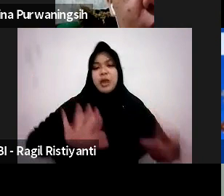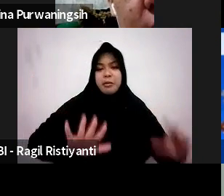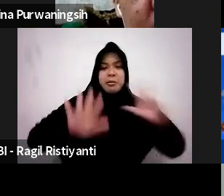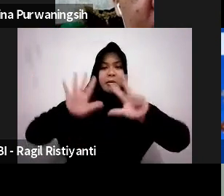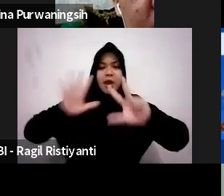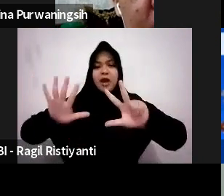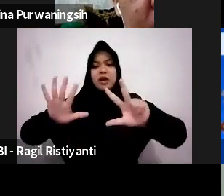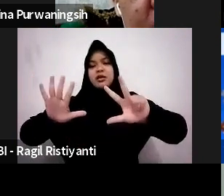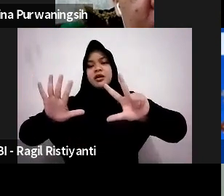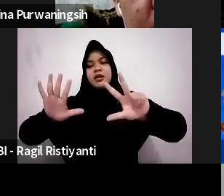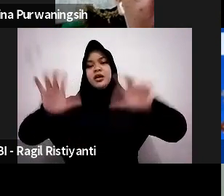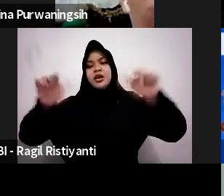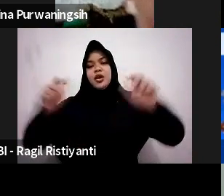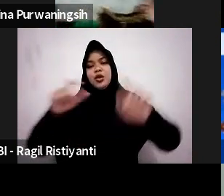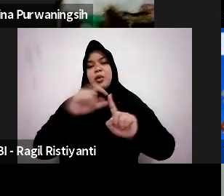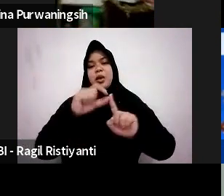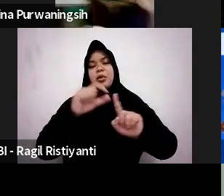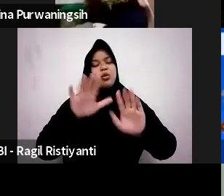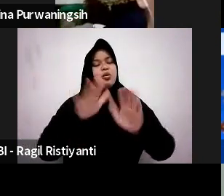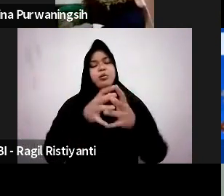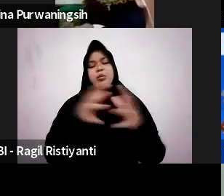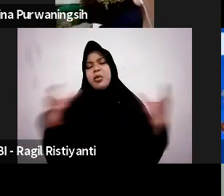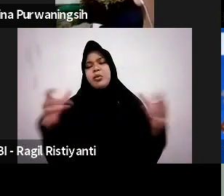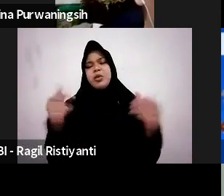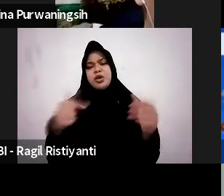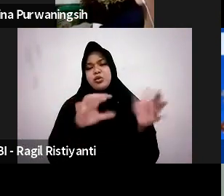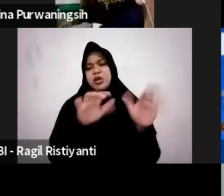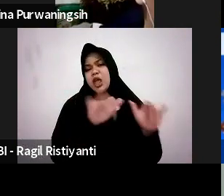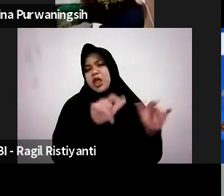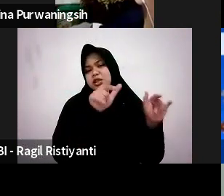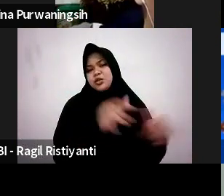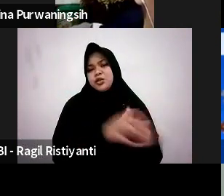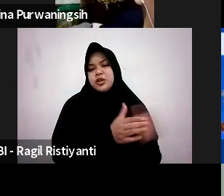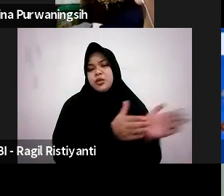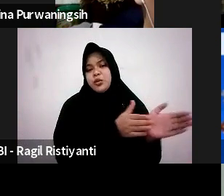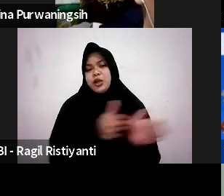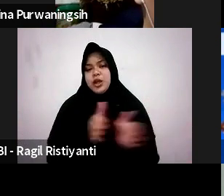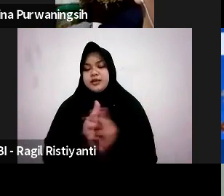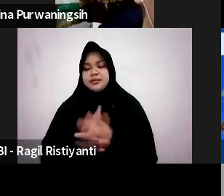Itu PP 74 dan Sule banyak sekali udah saya tulis di situ kemudian